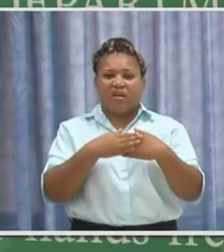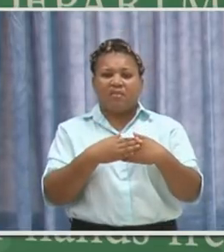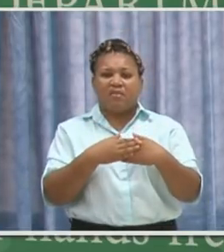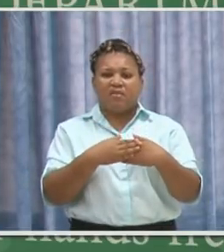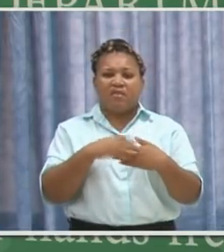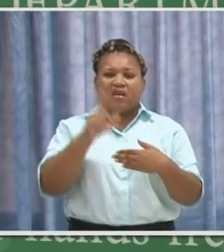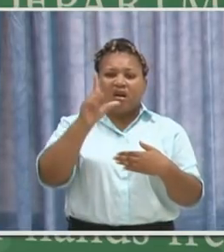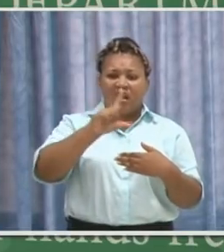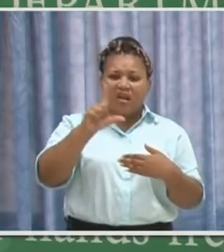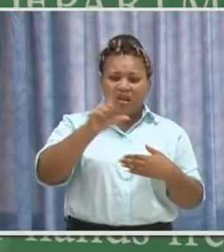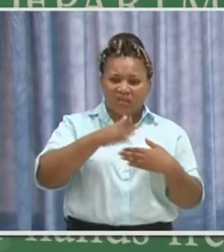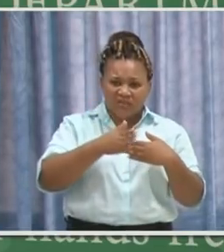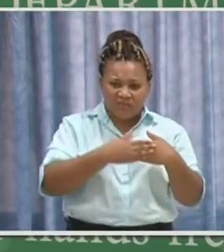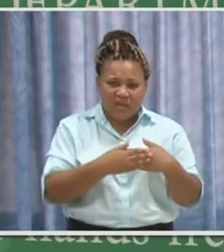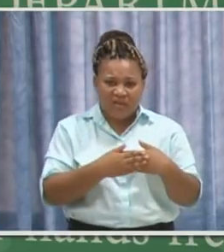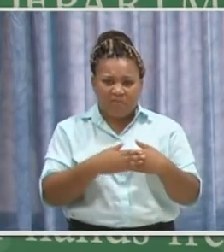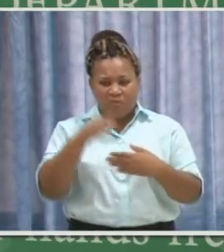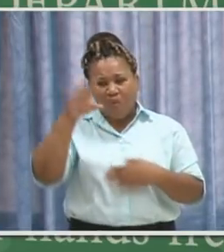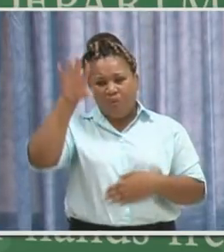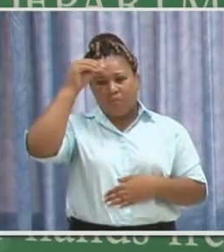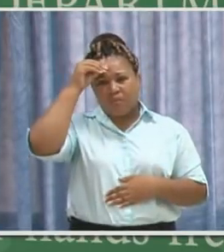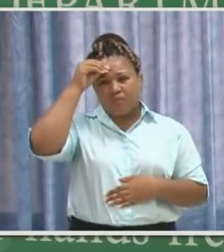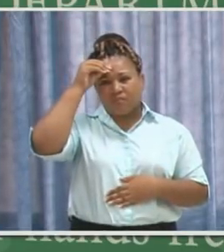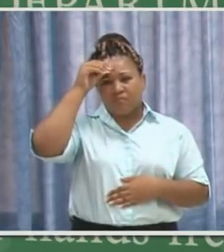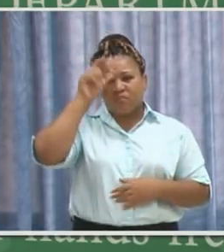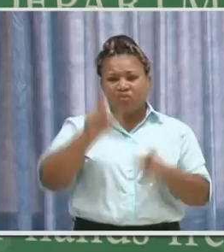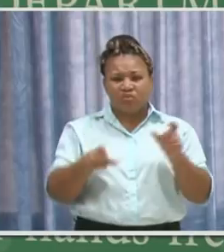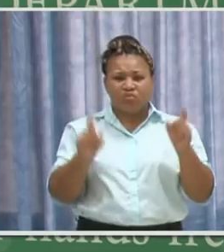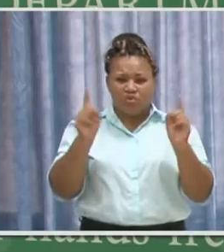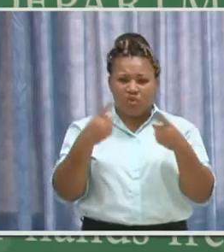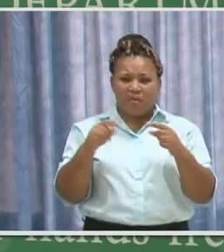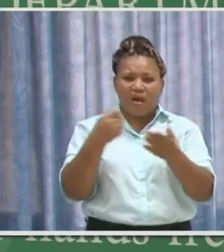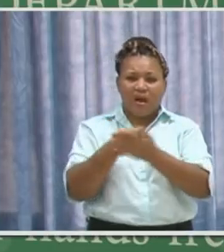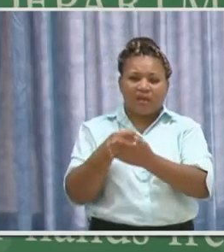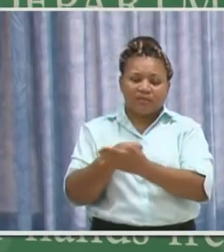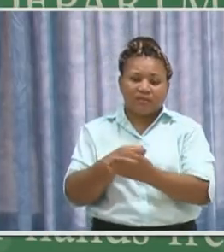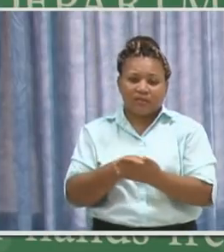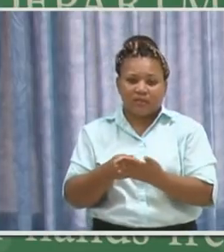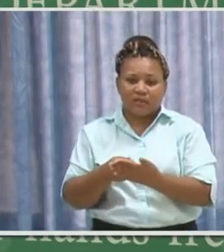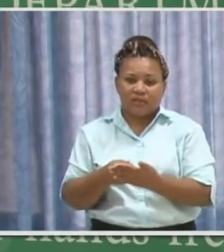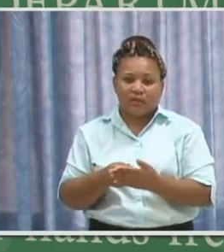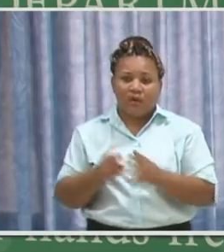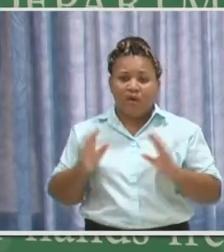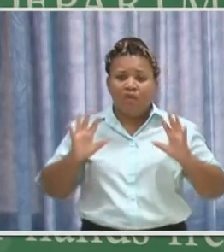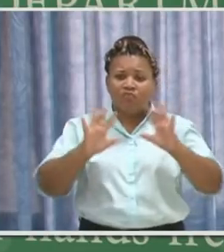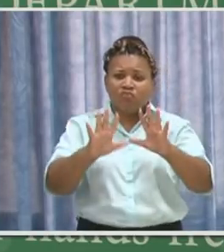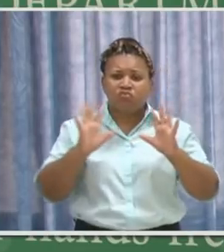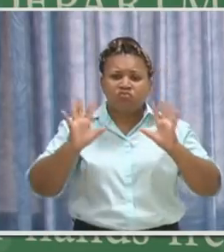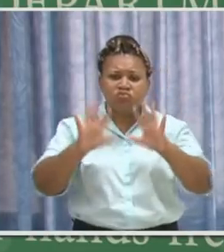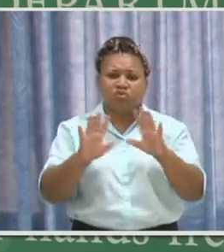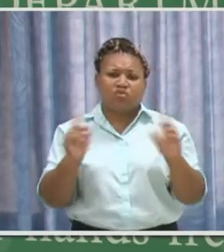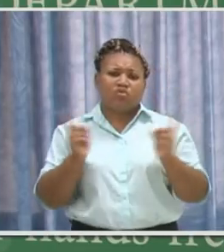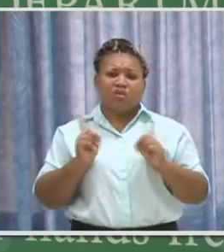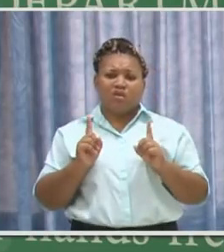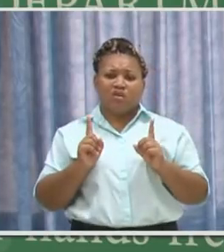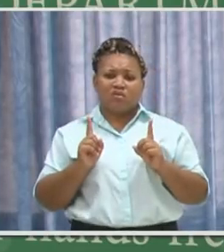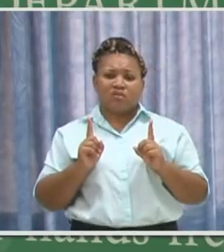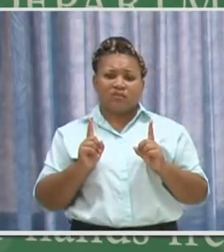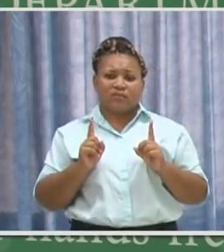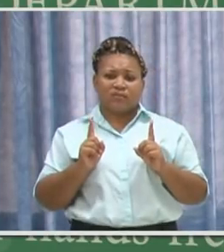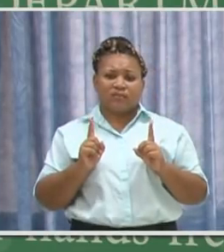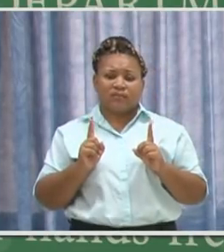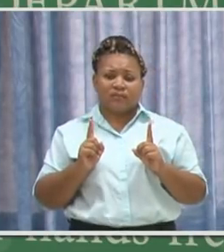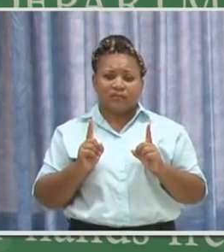restriction. Et même pareil pour bon service religieux, nous travaillons avec